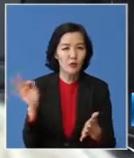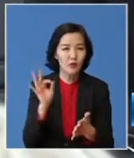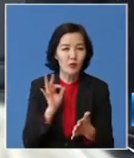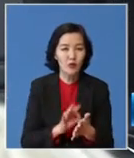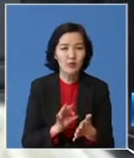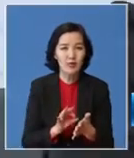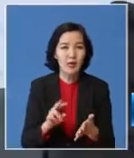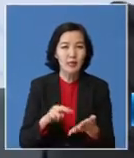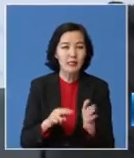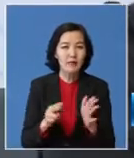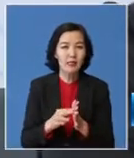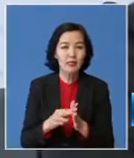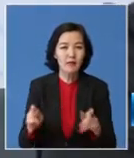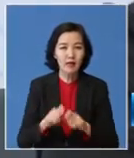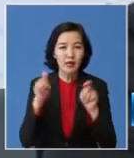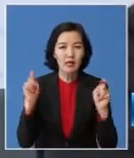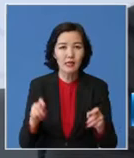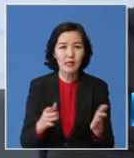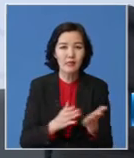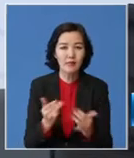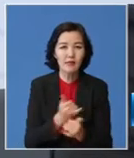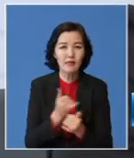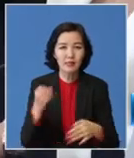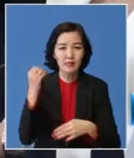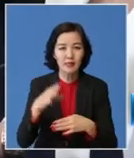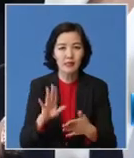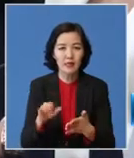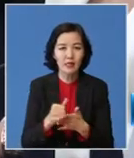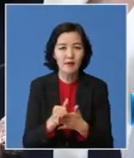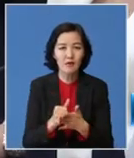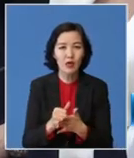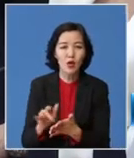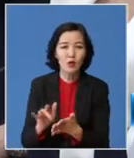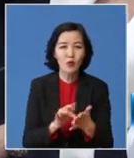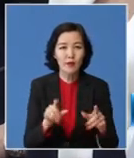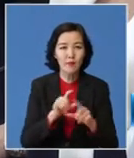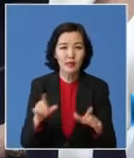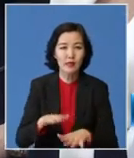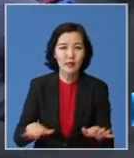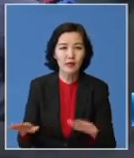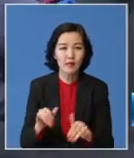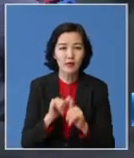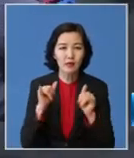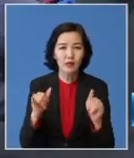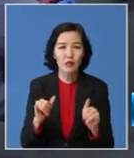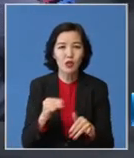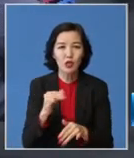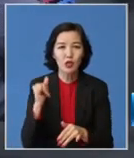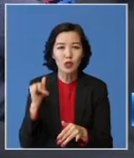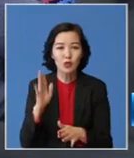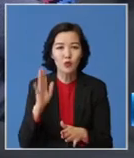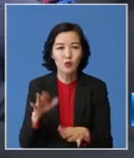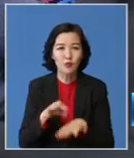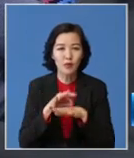этом году запланировано открытие ряда сервисных центров на главных турообъектах края. А продвижение бренда ЖТСУ